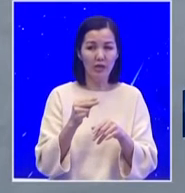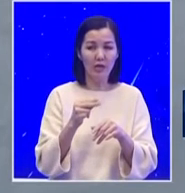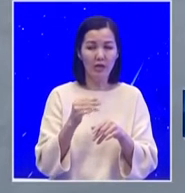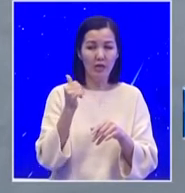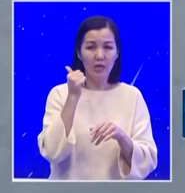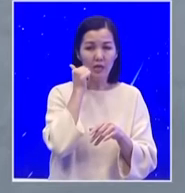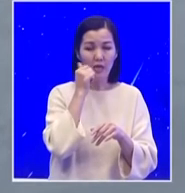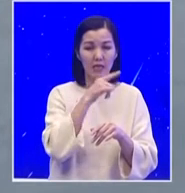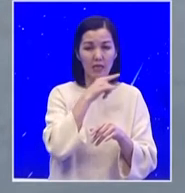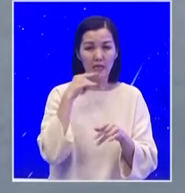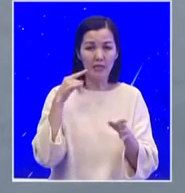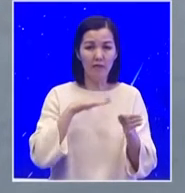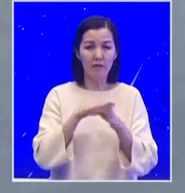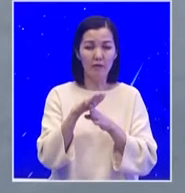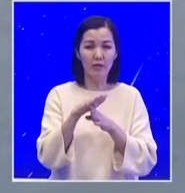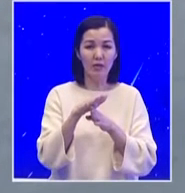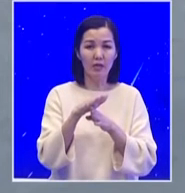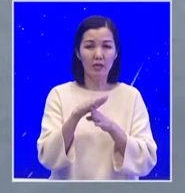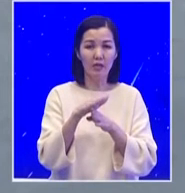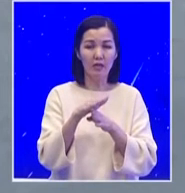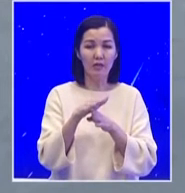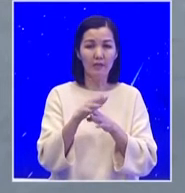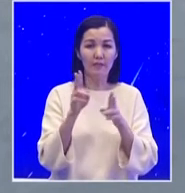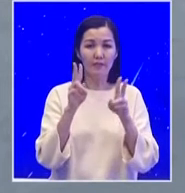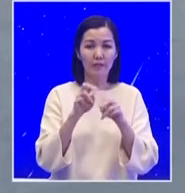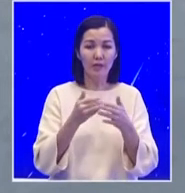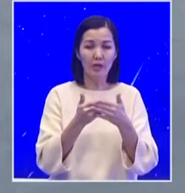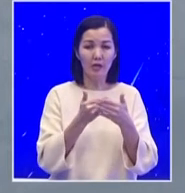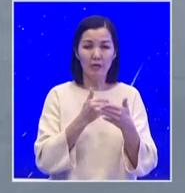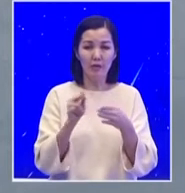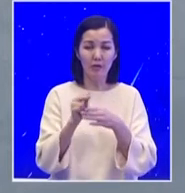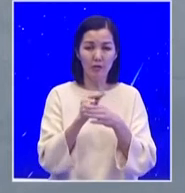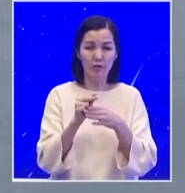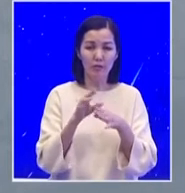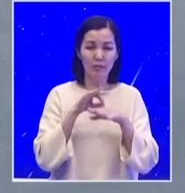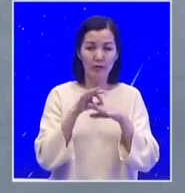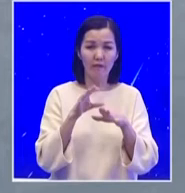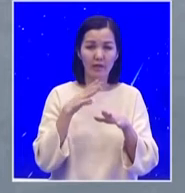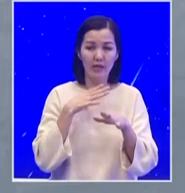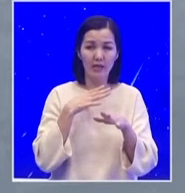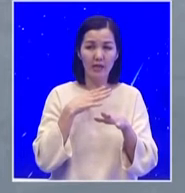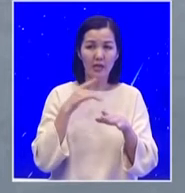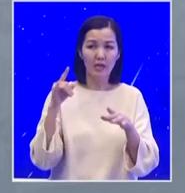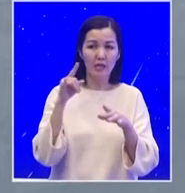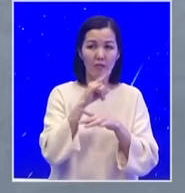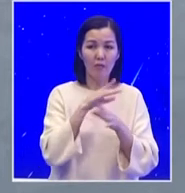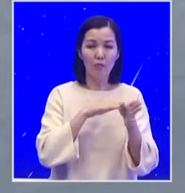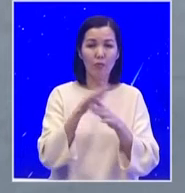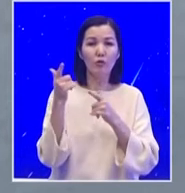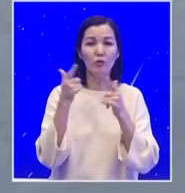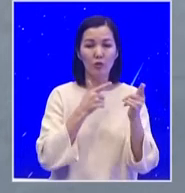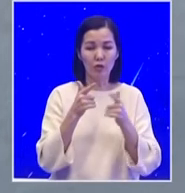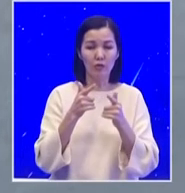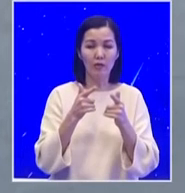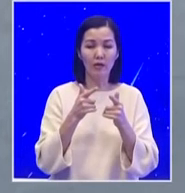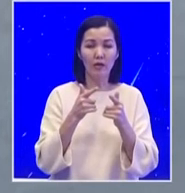России выполнили полностью формы, у нас называется регламент, ремонт всех двух самолетов. Самолеты полностью